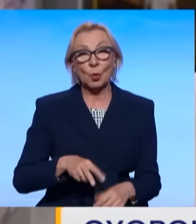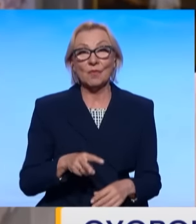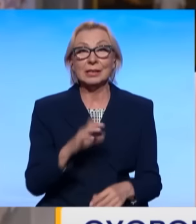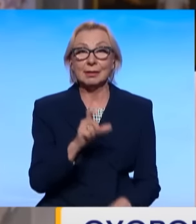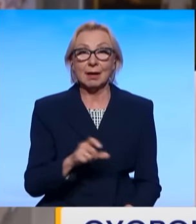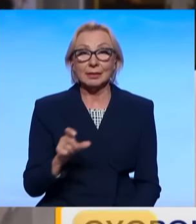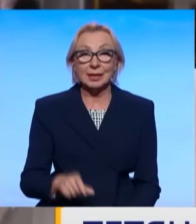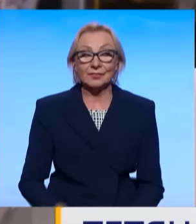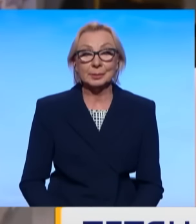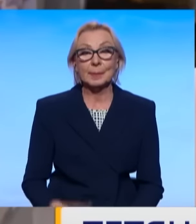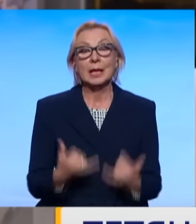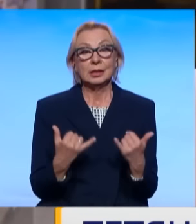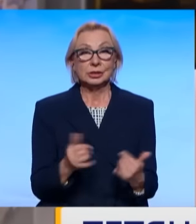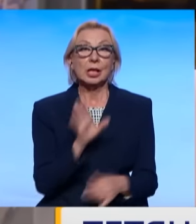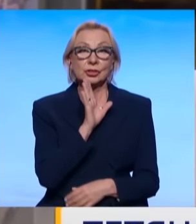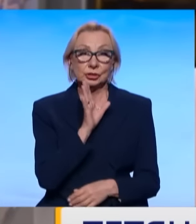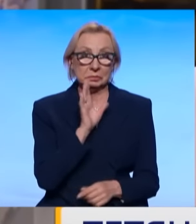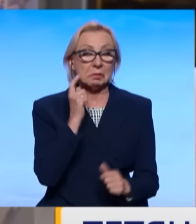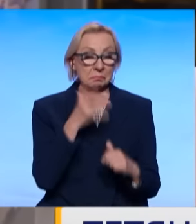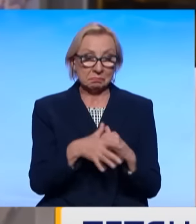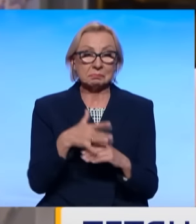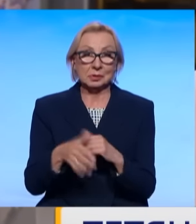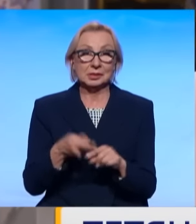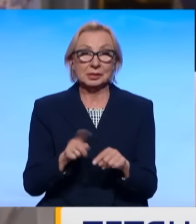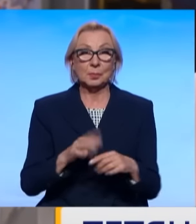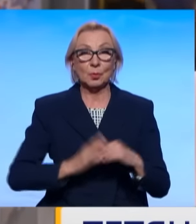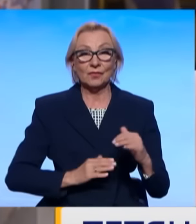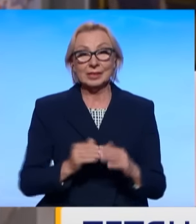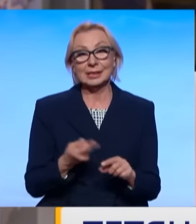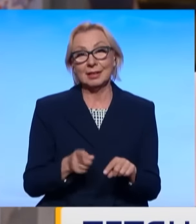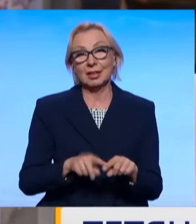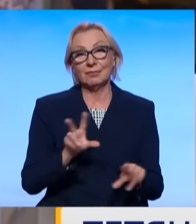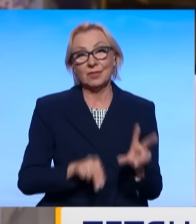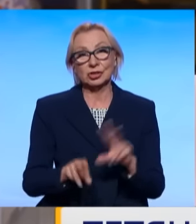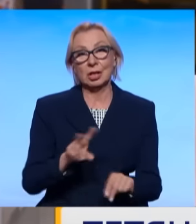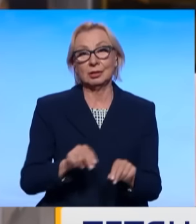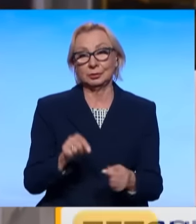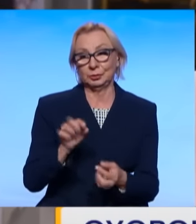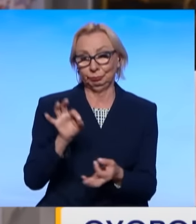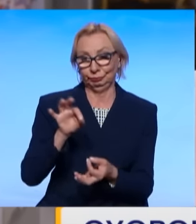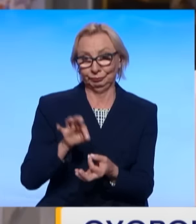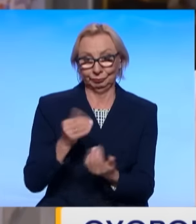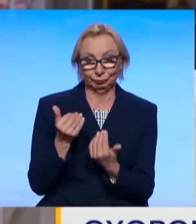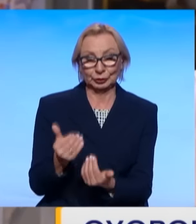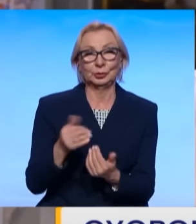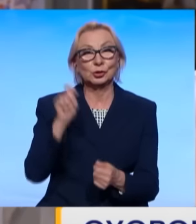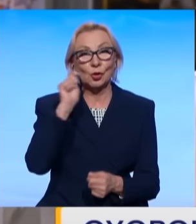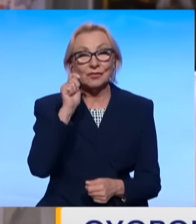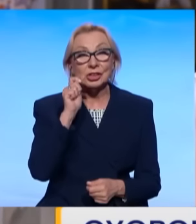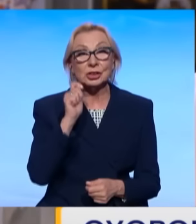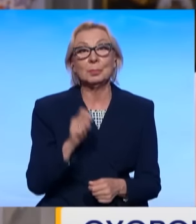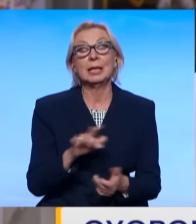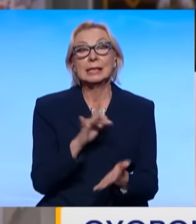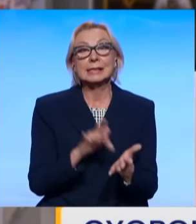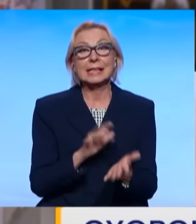Зараз жінки опановують ці професії, які стереотипно вважалися чоловічими. Центр